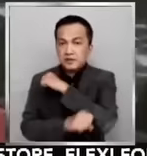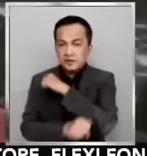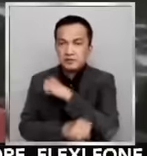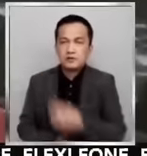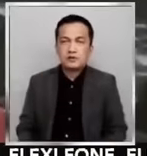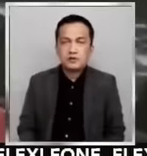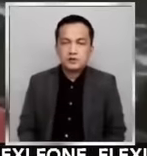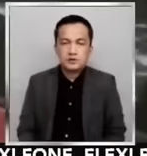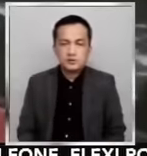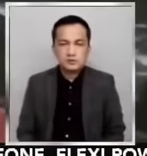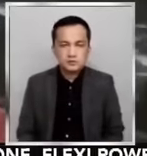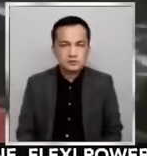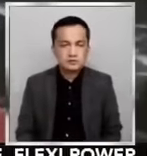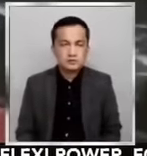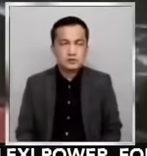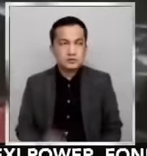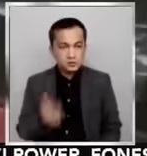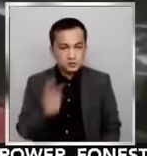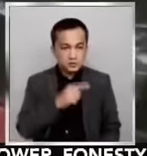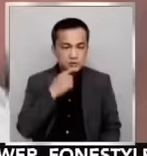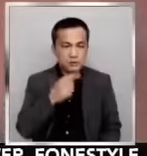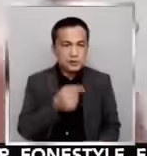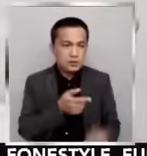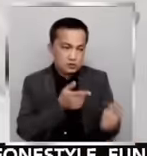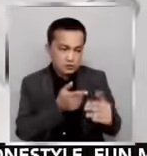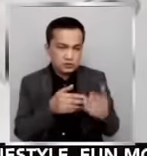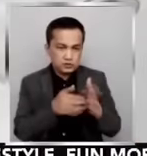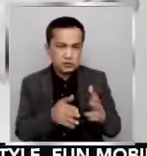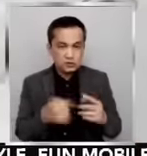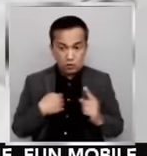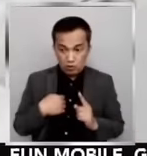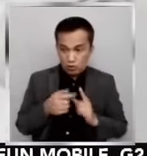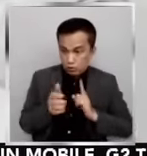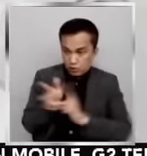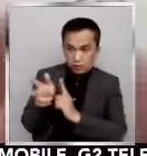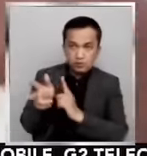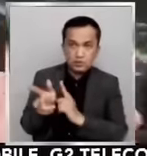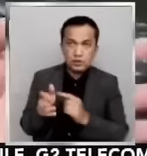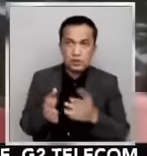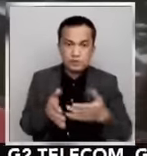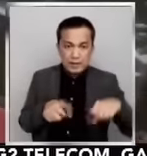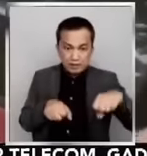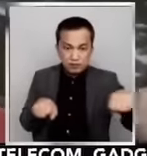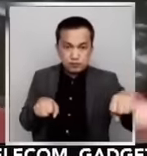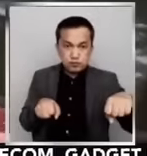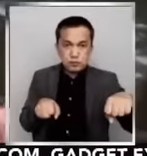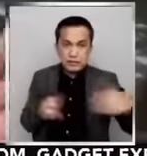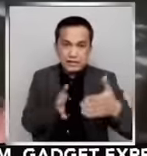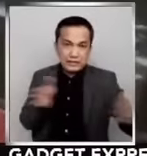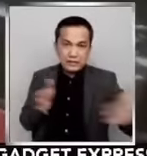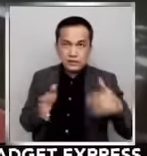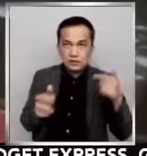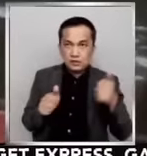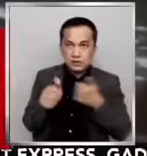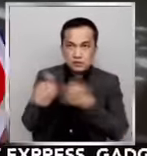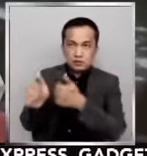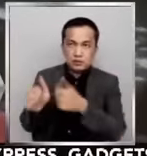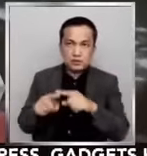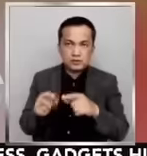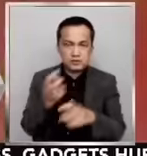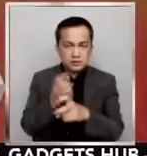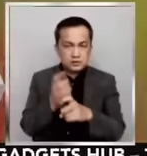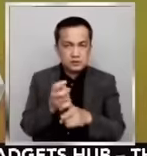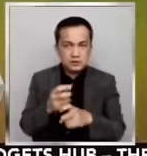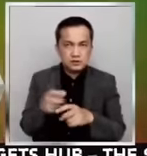nangyari, hold up daw yung estudyante. So hinabol ko, eh, malaking motor yung dala ko eh, kaya naabutan naman siya, kaya lang medyo nahirapan kami